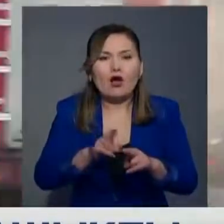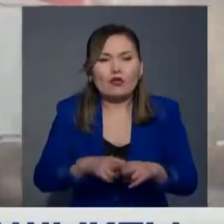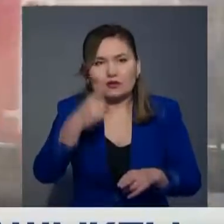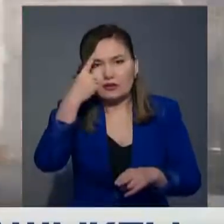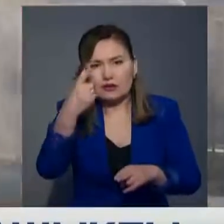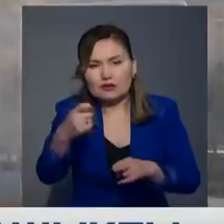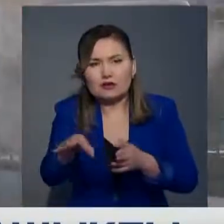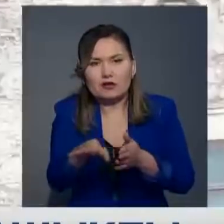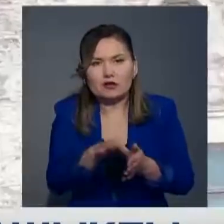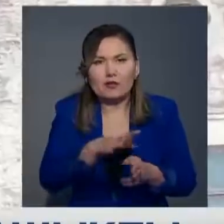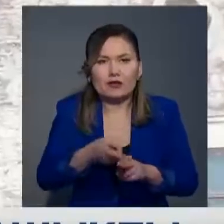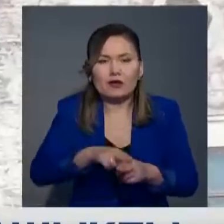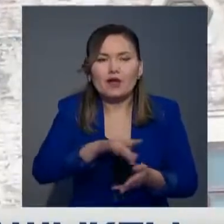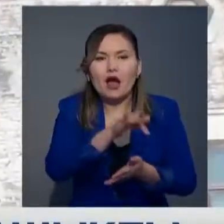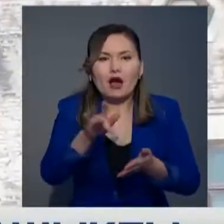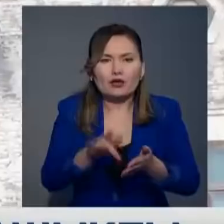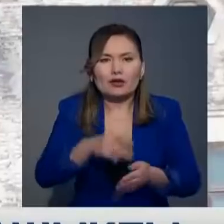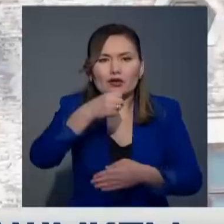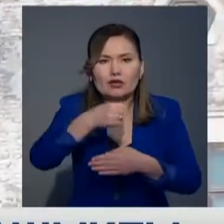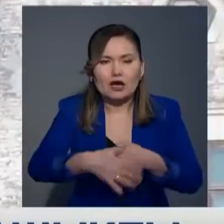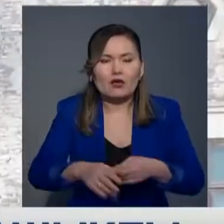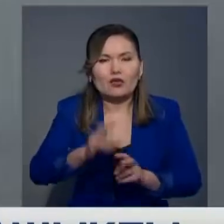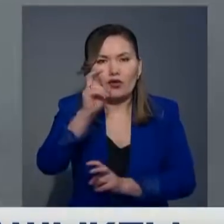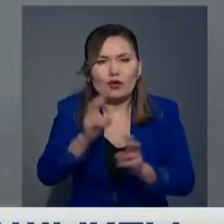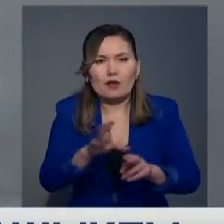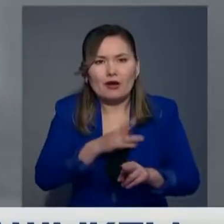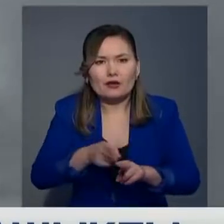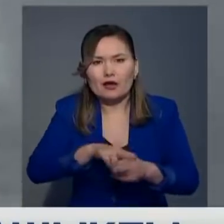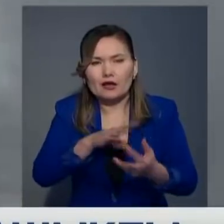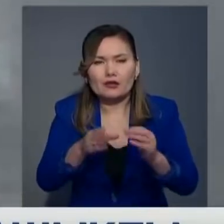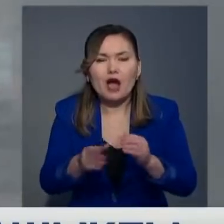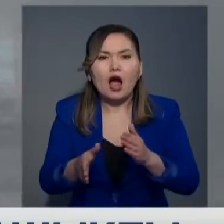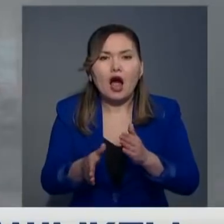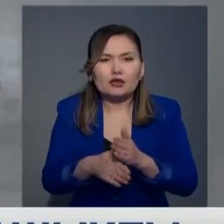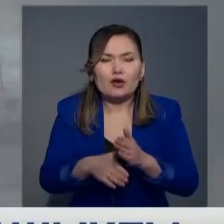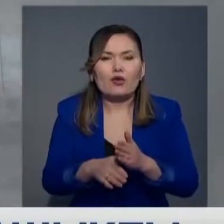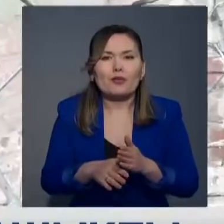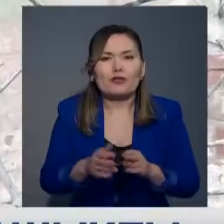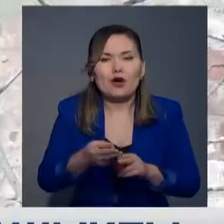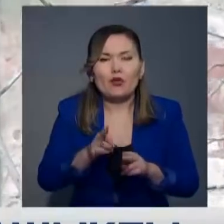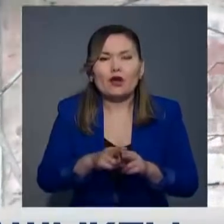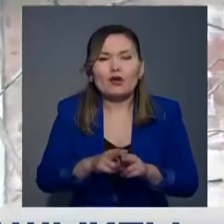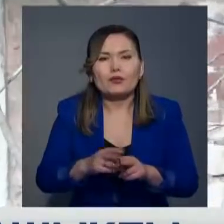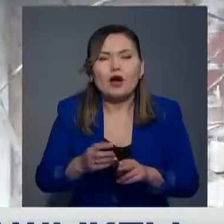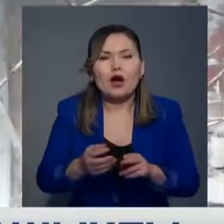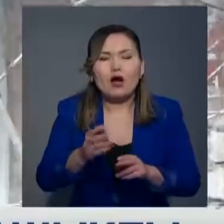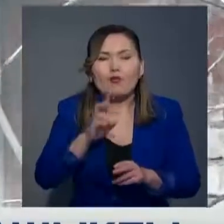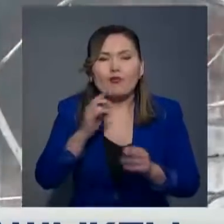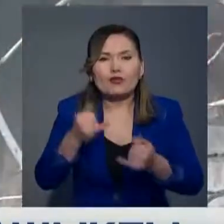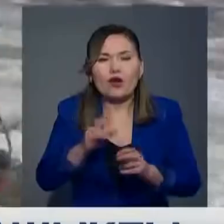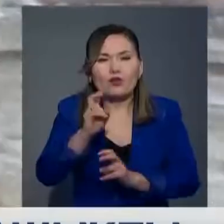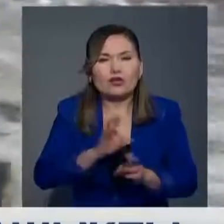қызметіне дабыл түскен болатын. Бұл ғимарат қаланың ортасында орналасқан. Сондай-ақ қасында Атырау мұнай өңдеу зауыты жұмыс істеп